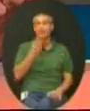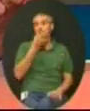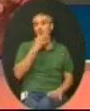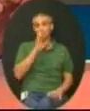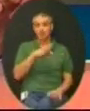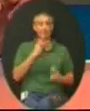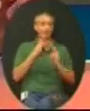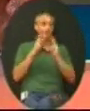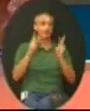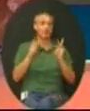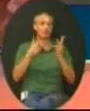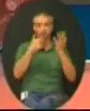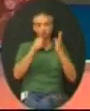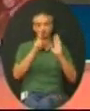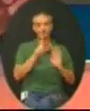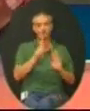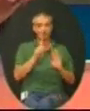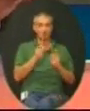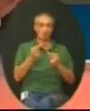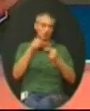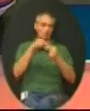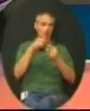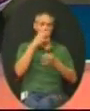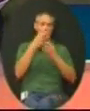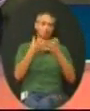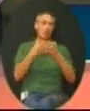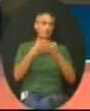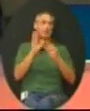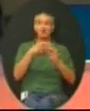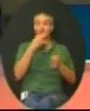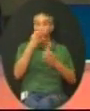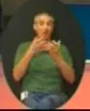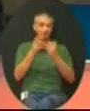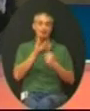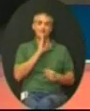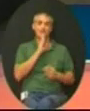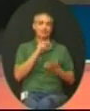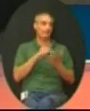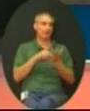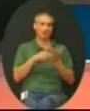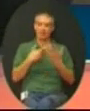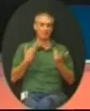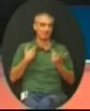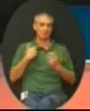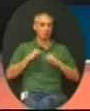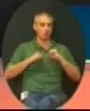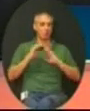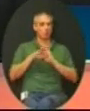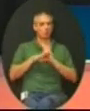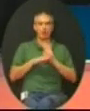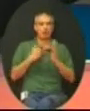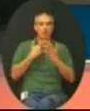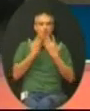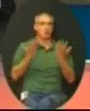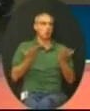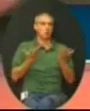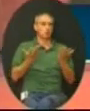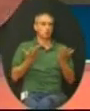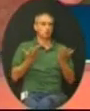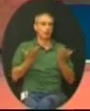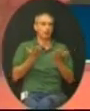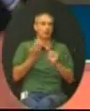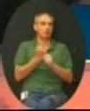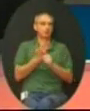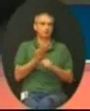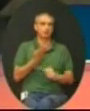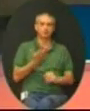כבר הפתרון של ה-61, פלוס משאל עם, שגם משאל עם הוא בעייתי, כי אין לנו נועל למשאל עם, זה לא ברור מה הוא משאל עם. אז פרופסור הכהן, תשמע, אני רגע רוצה לשאול אותך